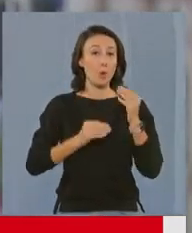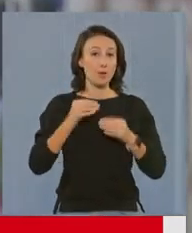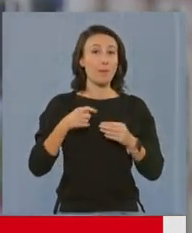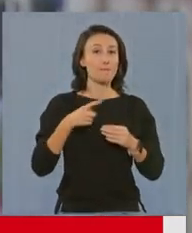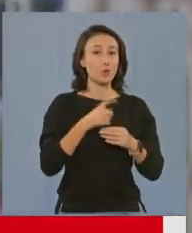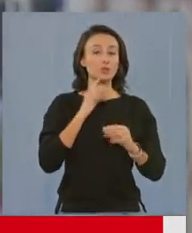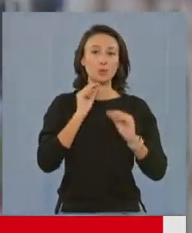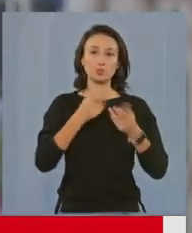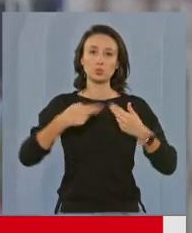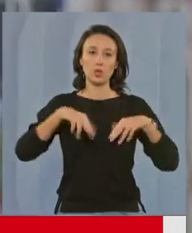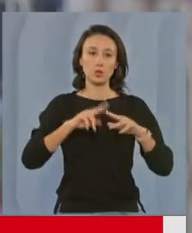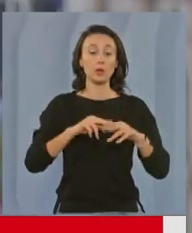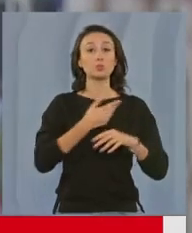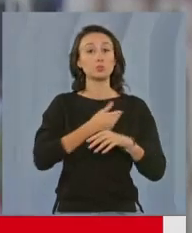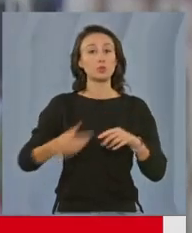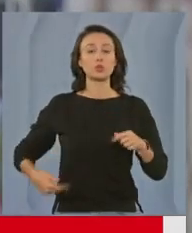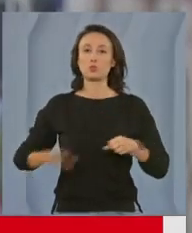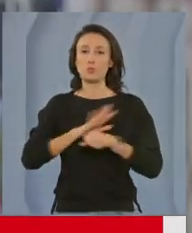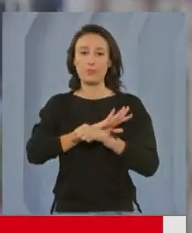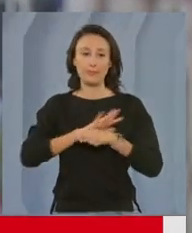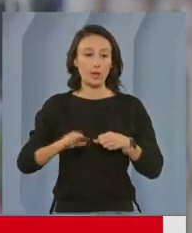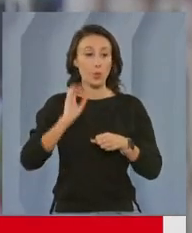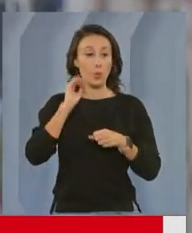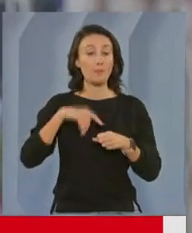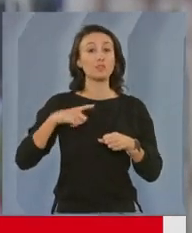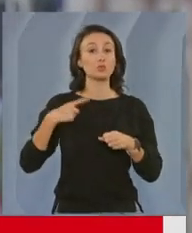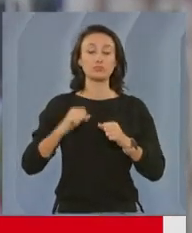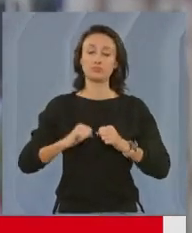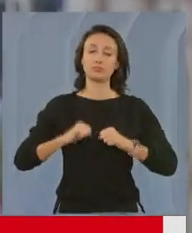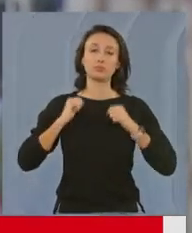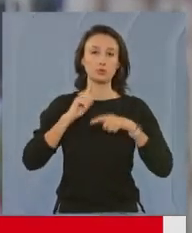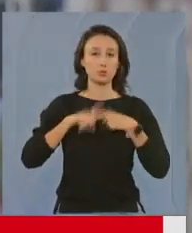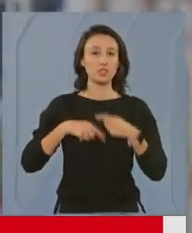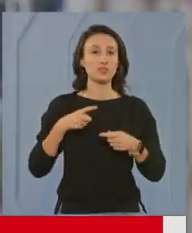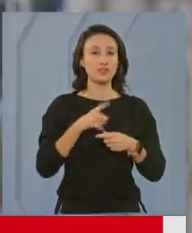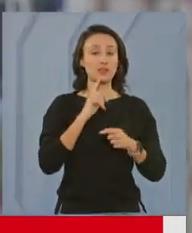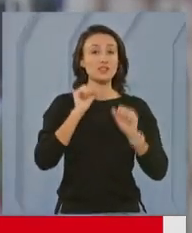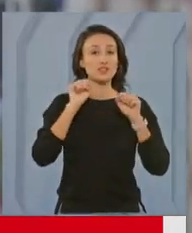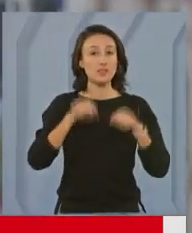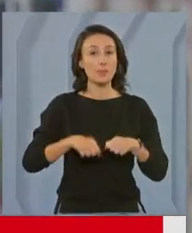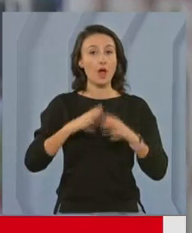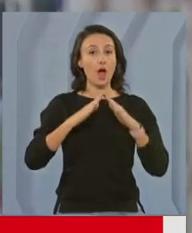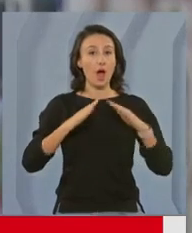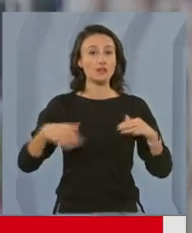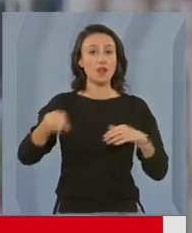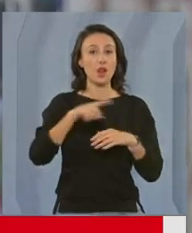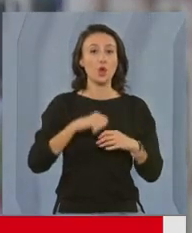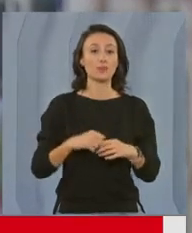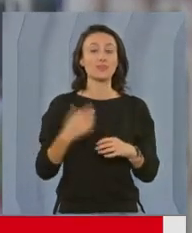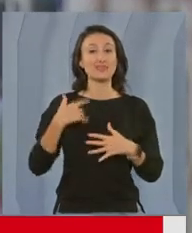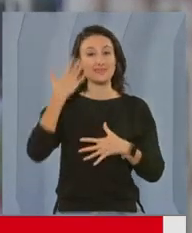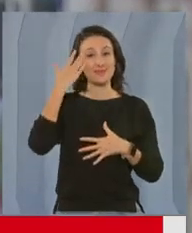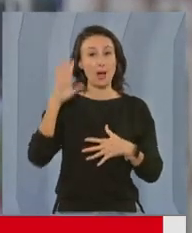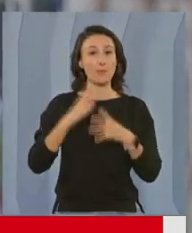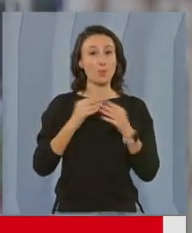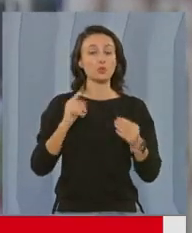noi. Bucureștiul este plin de ploșnițe, iar oamenii sunt exasperați după ce insectele au pus stăpânire pe casele lor. Ca să scape, mulți